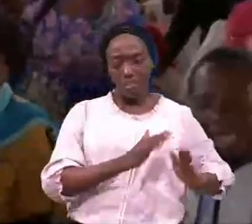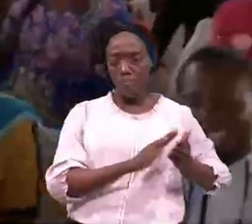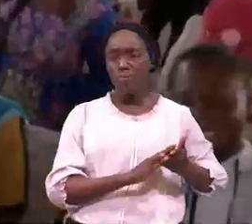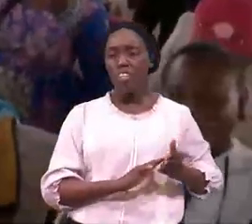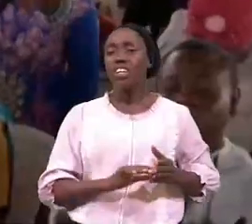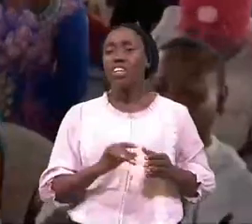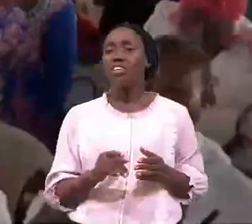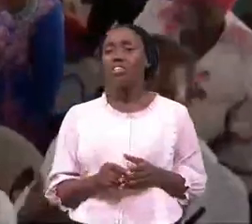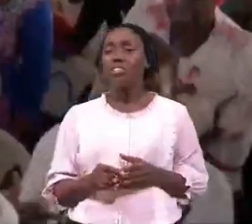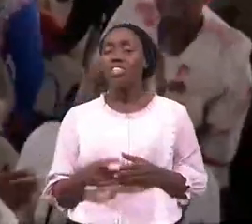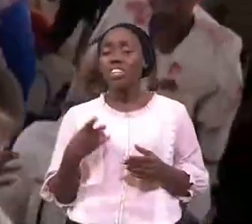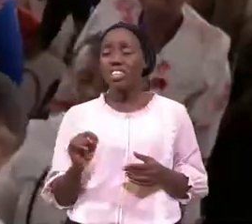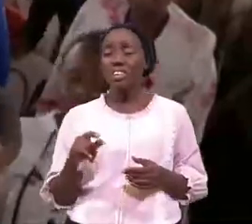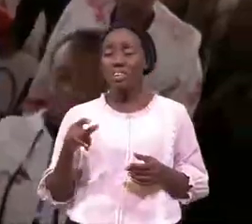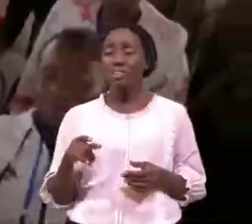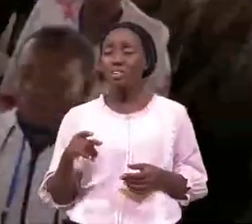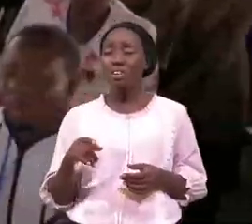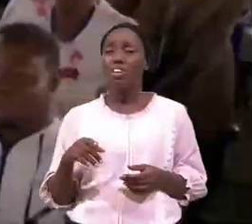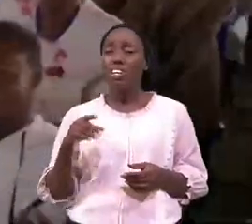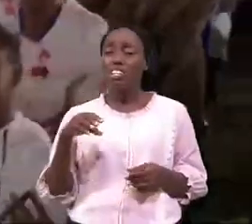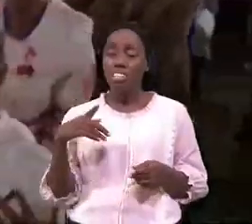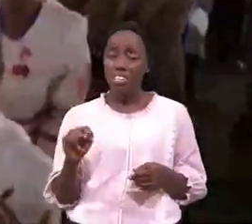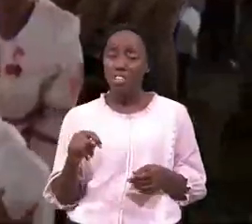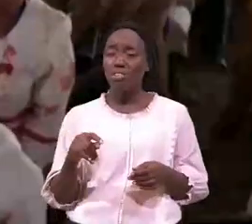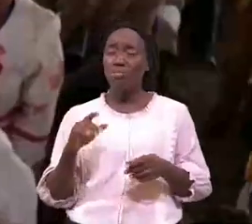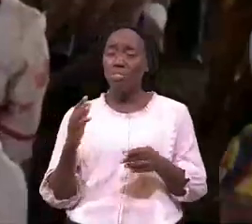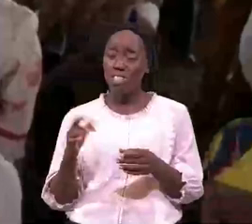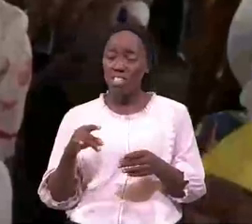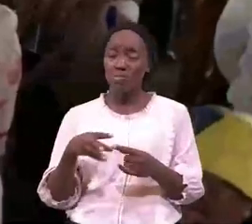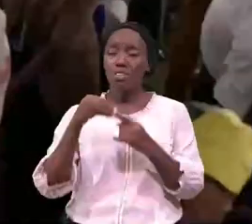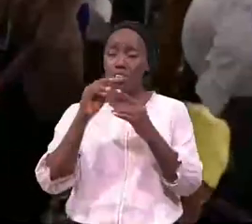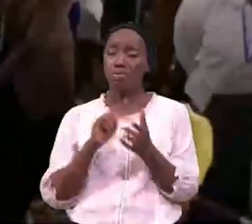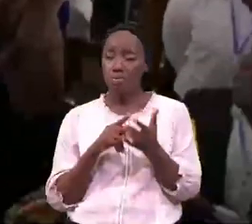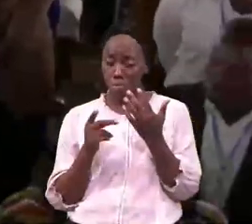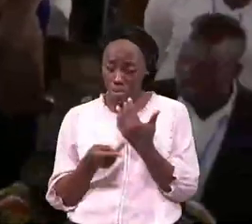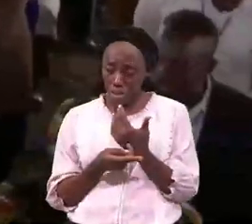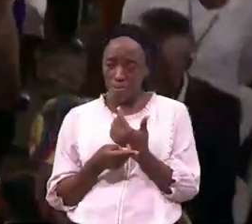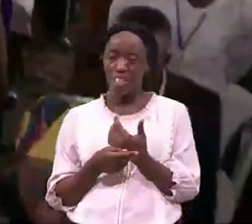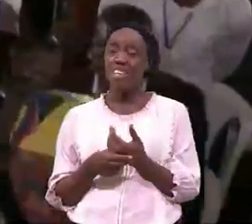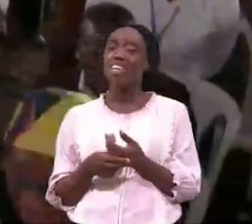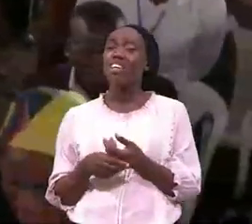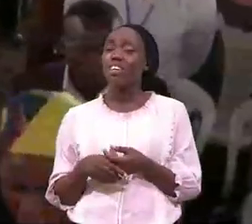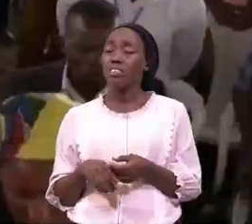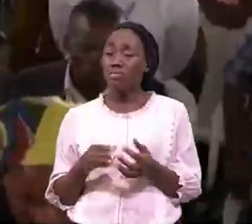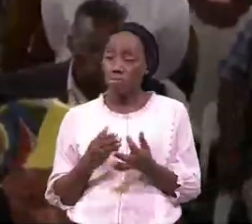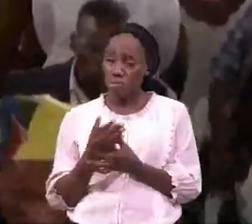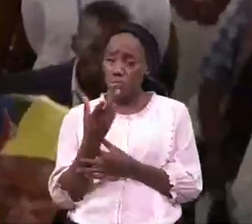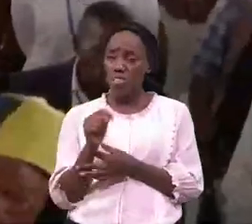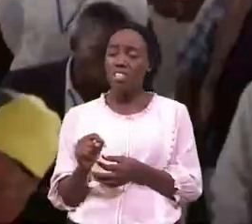Il va te toucher. Il va te toucher lors des programmes spéciaux. Par